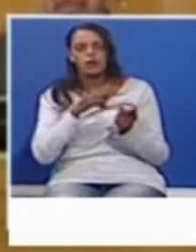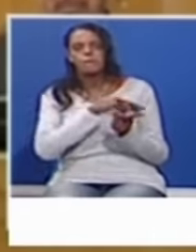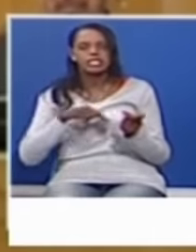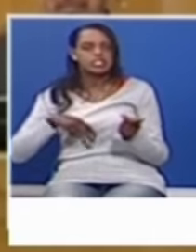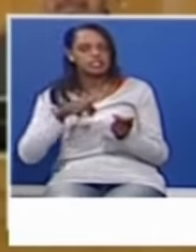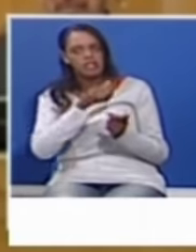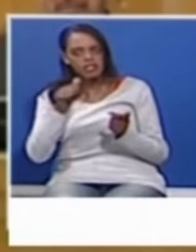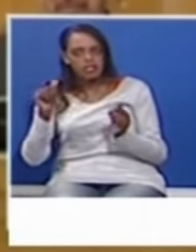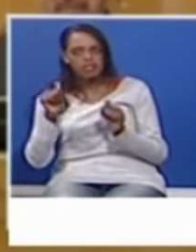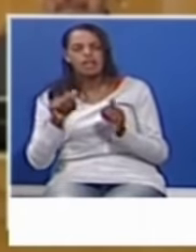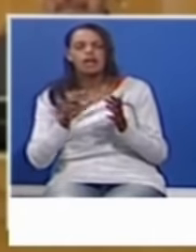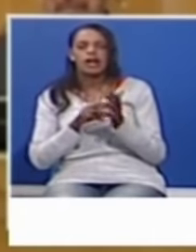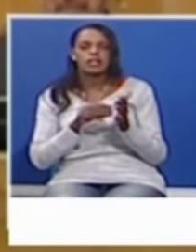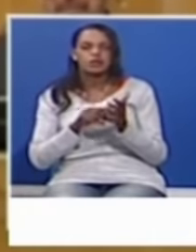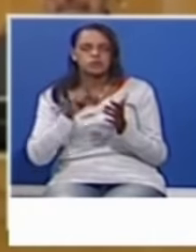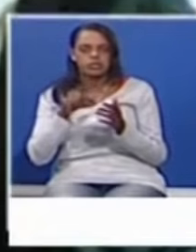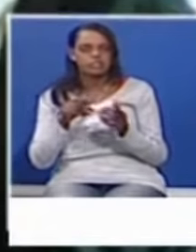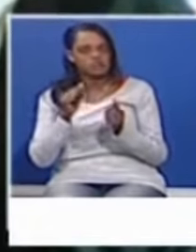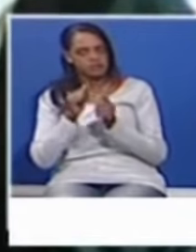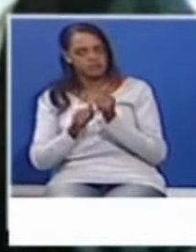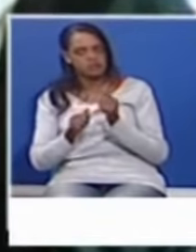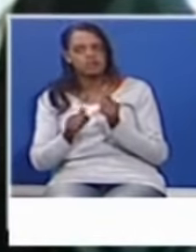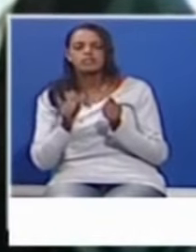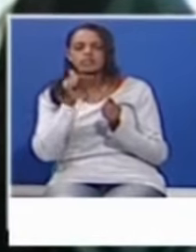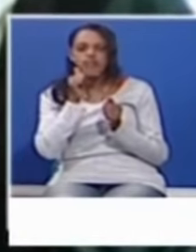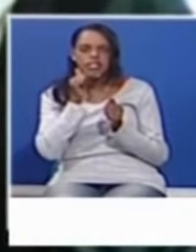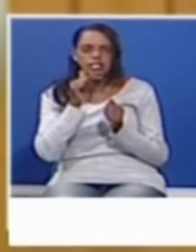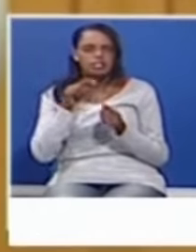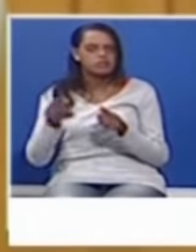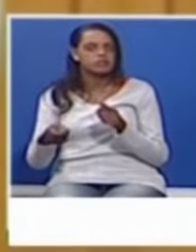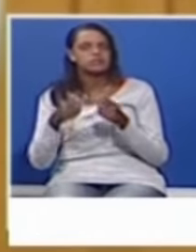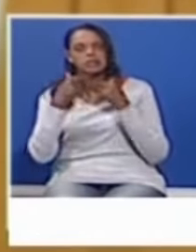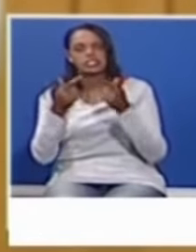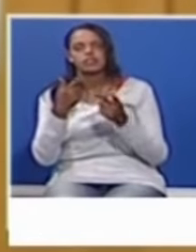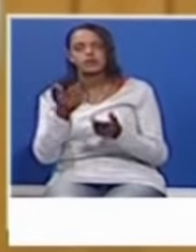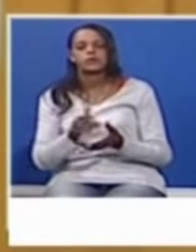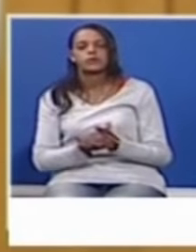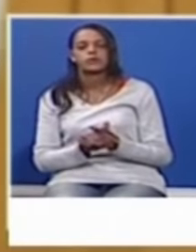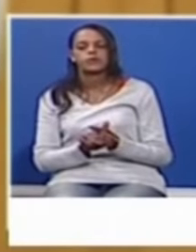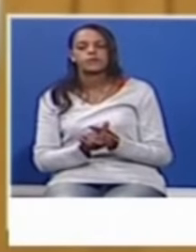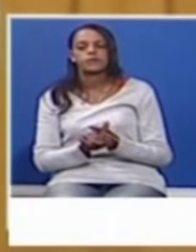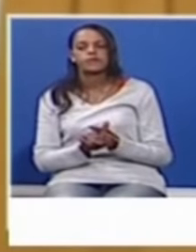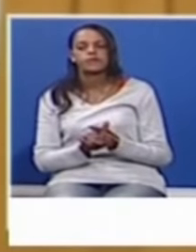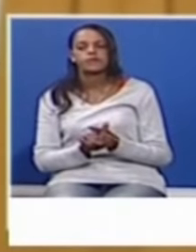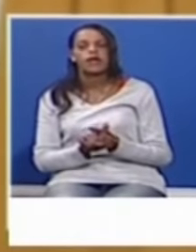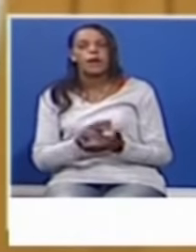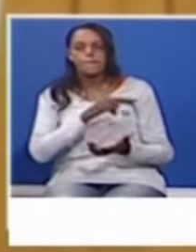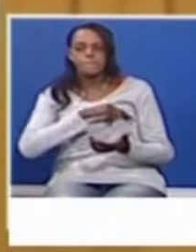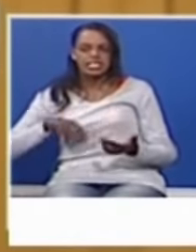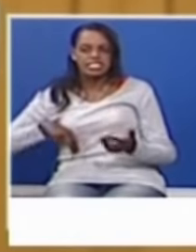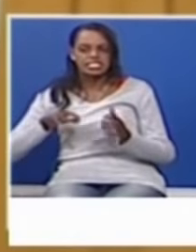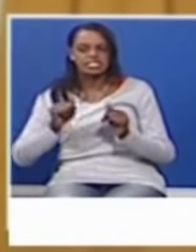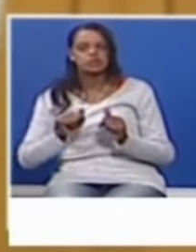ايران حسن روحاني هاقرو بات اقاراتات تسنابيدا اتوسدوني ملسا قبرسو قمت خمزي اللان تيروم بريزيدنت